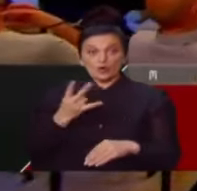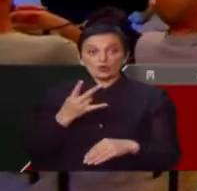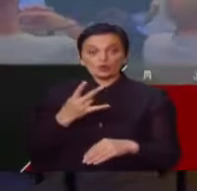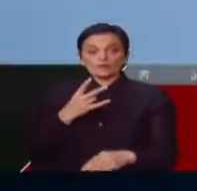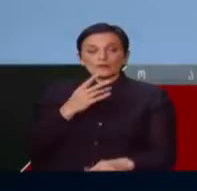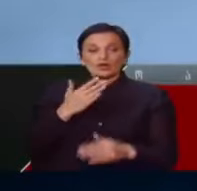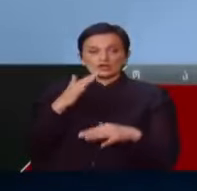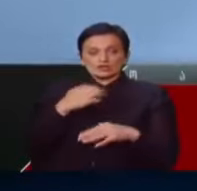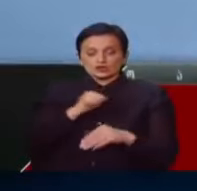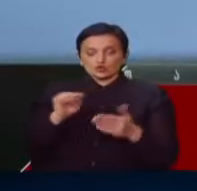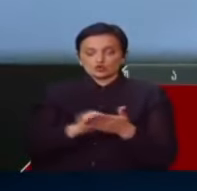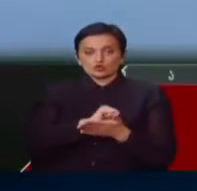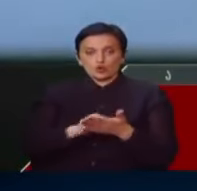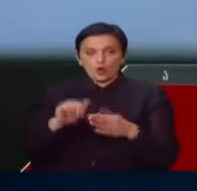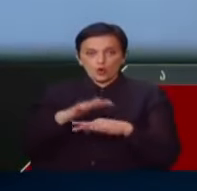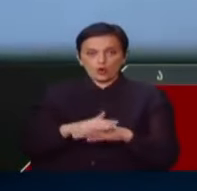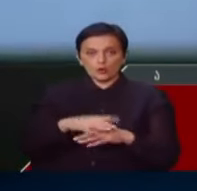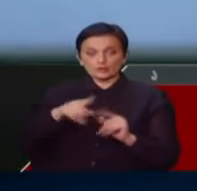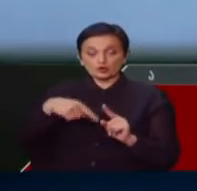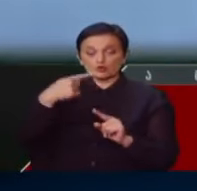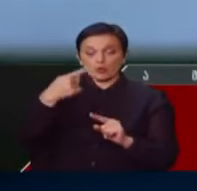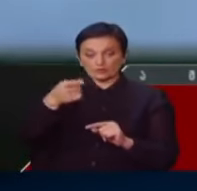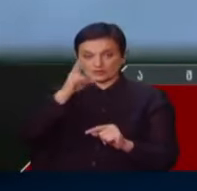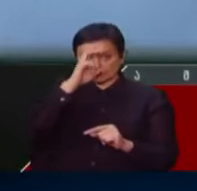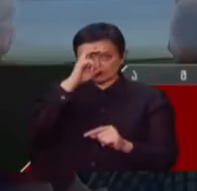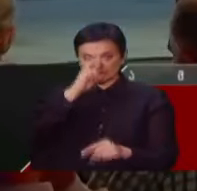გახდეს საბაზისო დოკუმენტი მომდევნო მთავრობებისთვის.